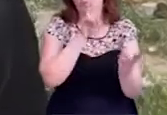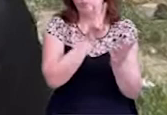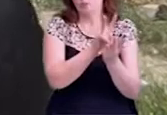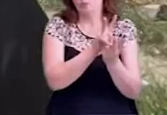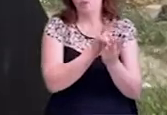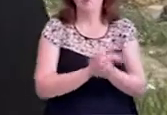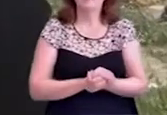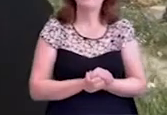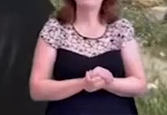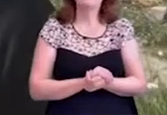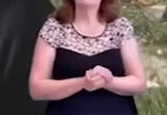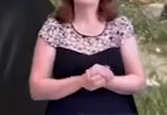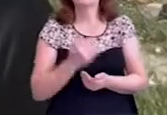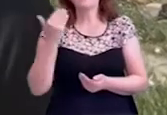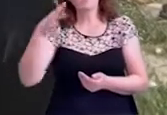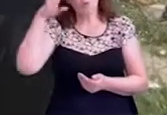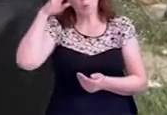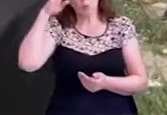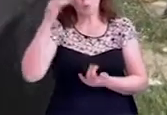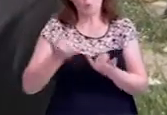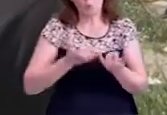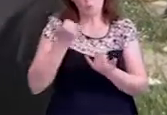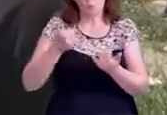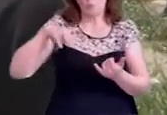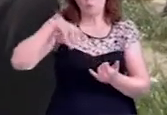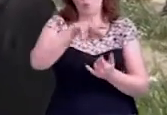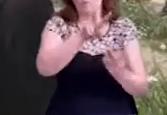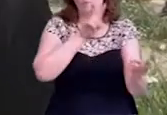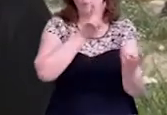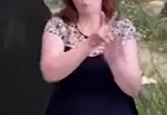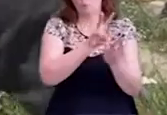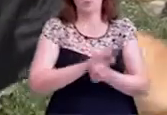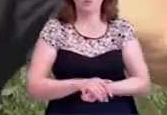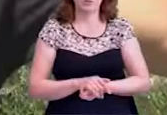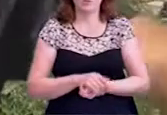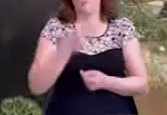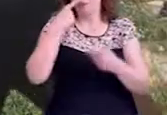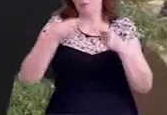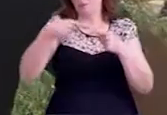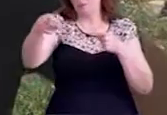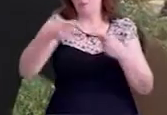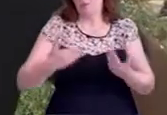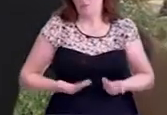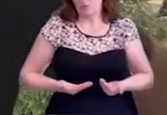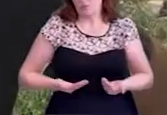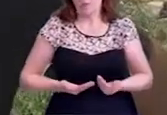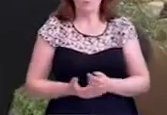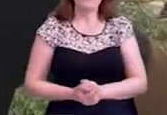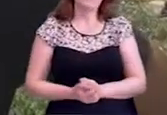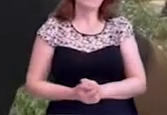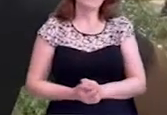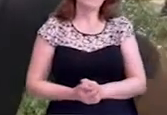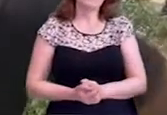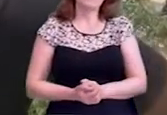ну, її хлопець йшов її на зустріч. Вона ось де живе, ряд близько ось